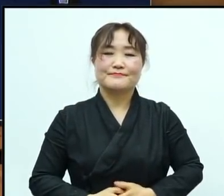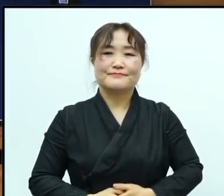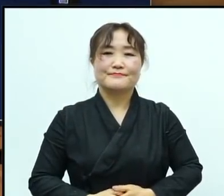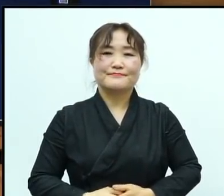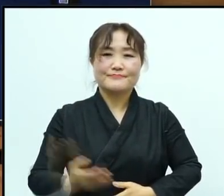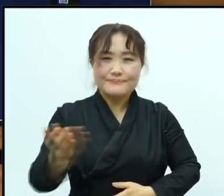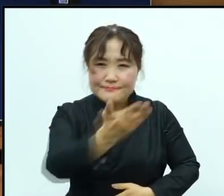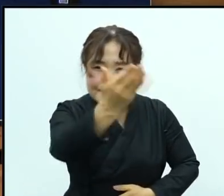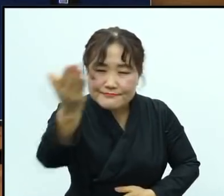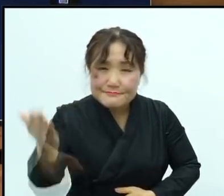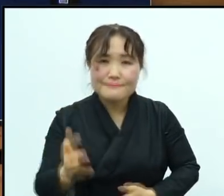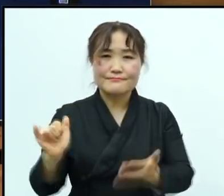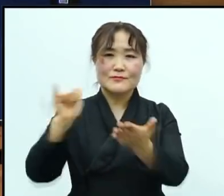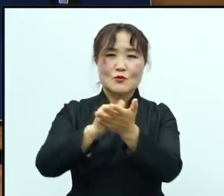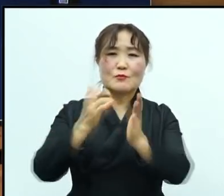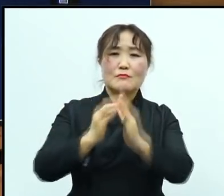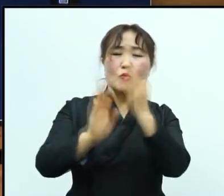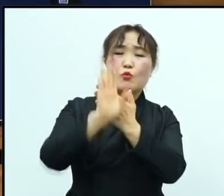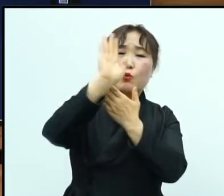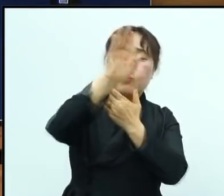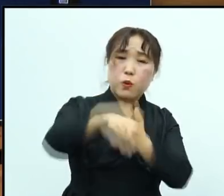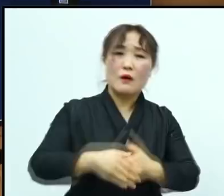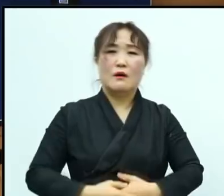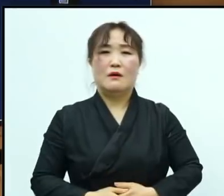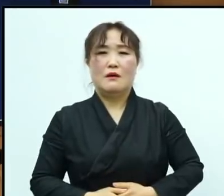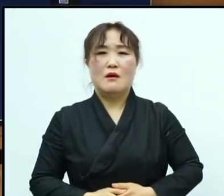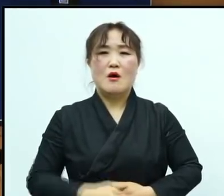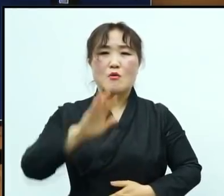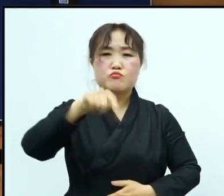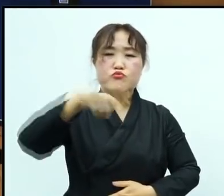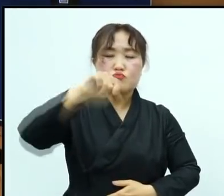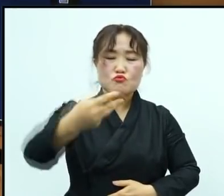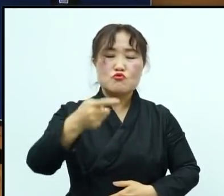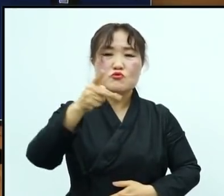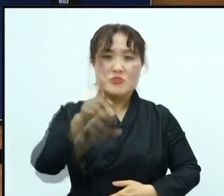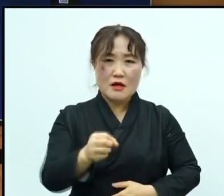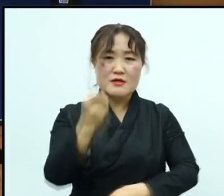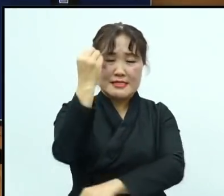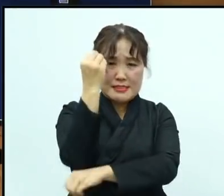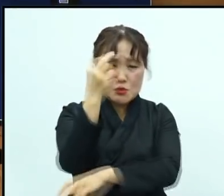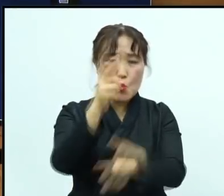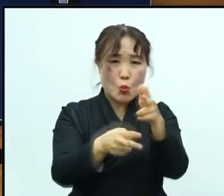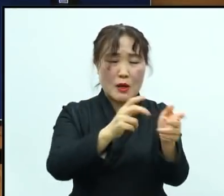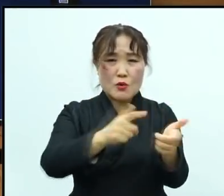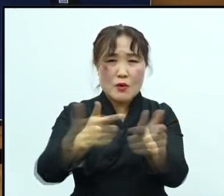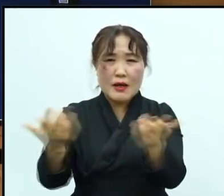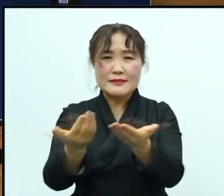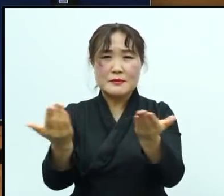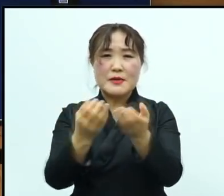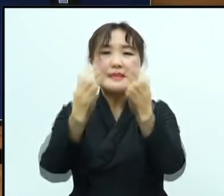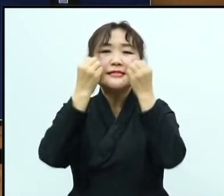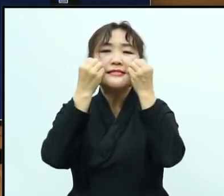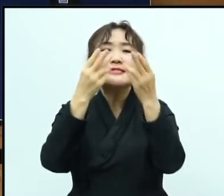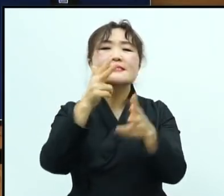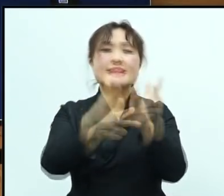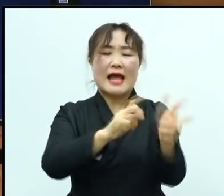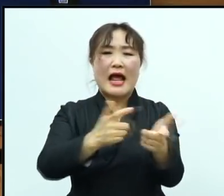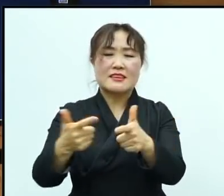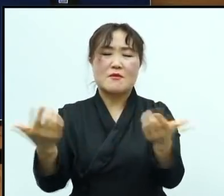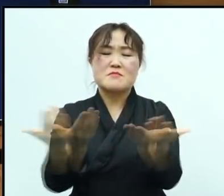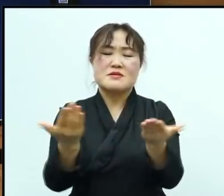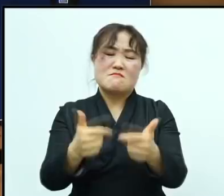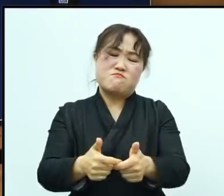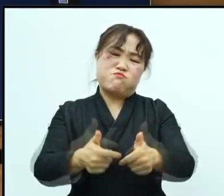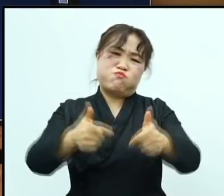시민 여러분, 공항 건설 이후에는 불경의 기존 산업들과 더불어서 신산업의 수요가 급증하게 될